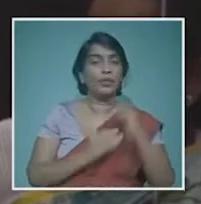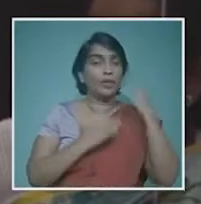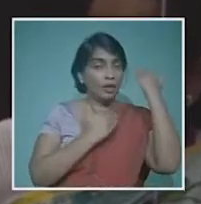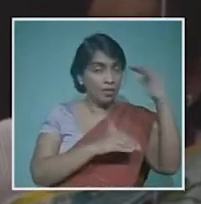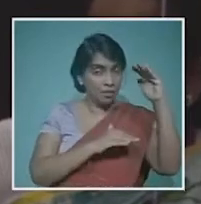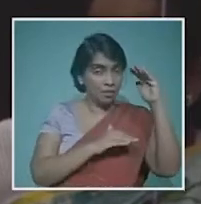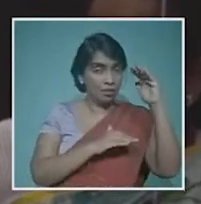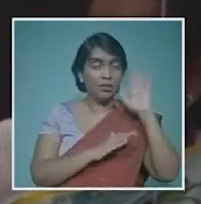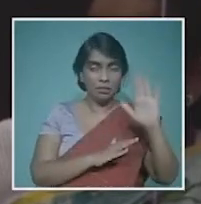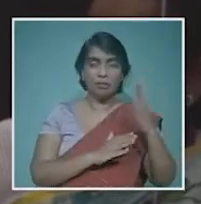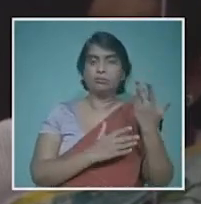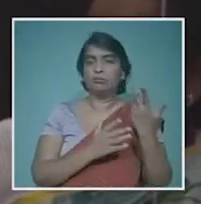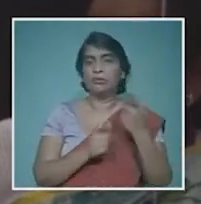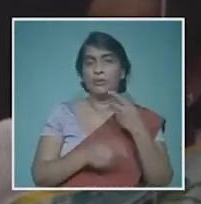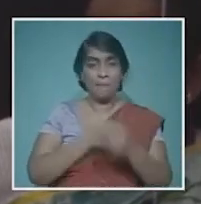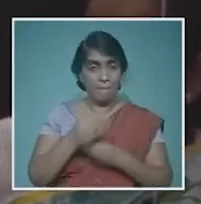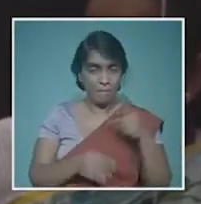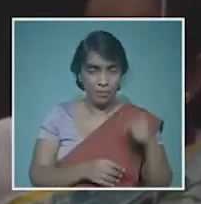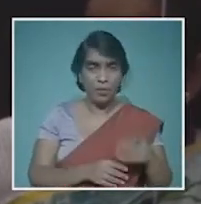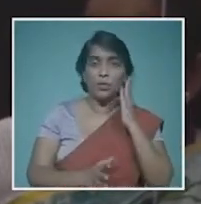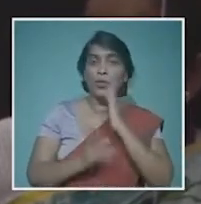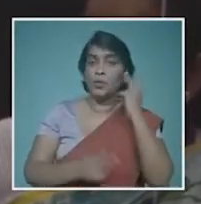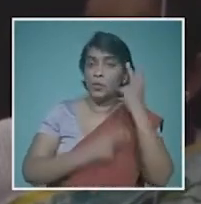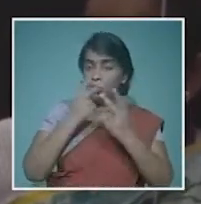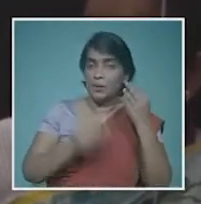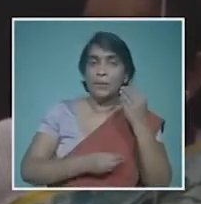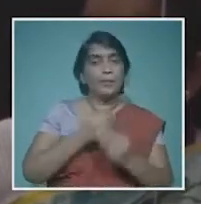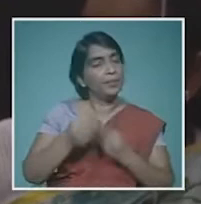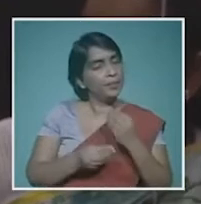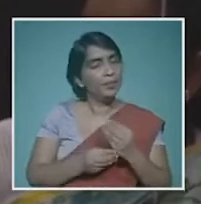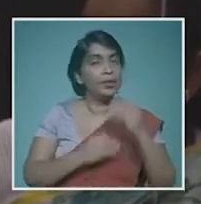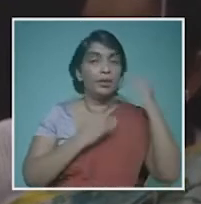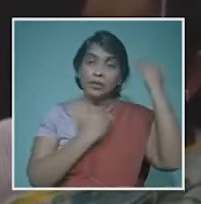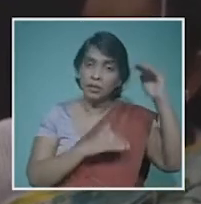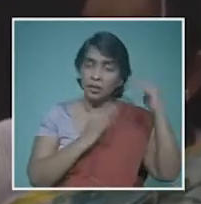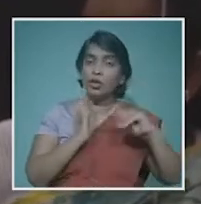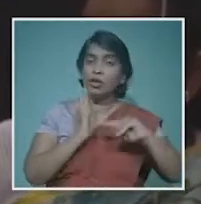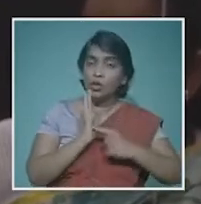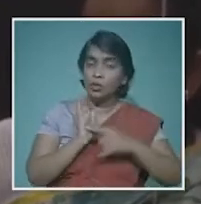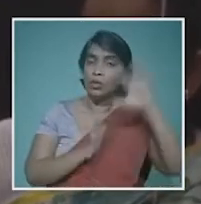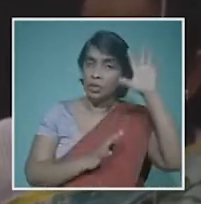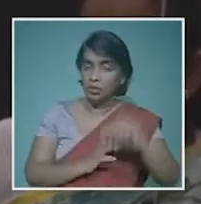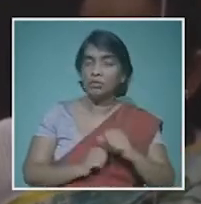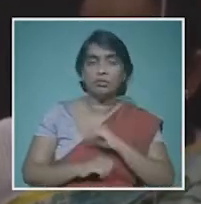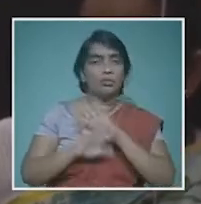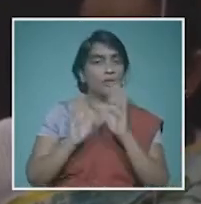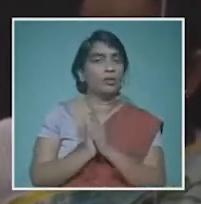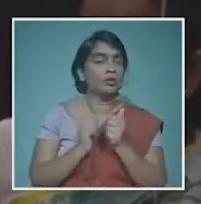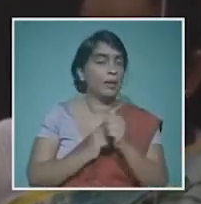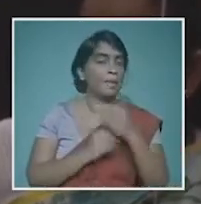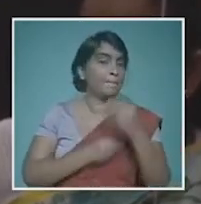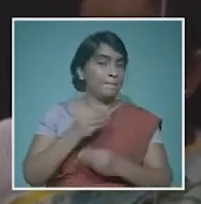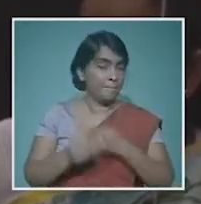මත යැපුණු ව්‍යාපාර, සංචාරක ව්‍යාපාරය, ආනයන අමුද්‍රව්‍ය ගෙන්වා නිමි භාණ්ඩ ලෙස කරන